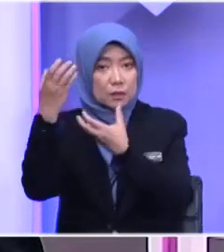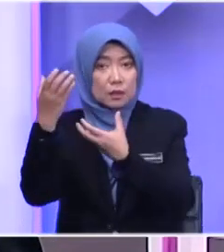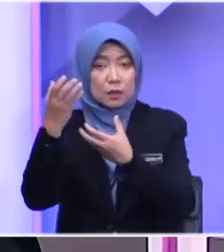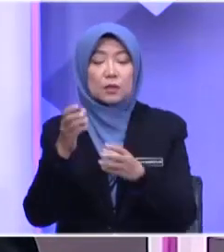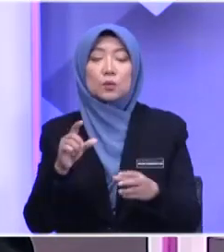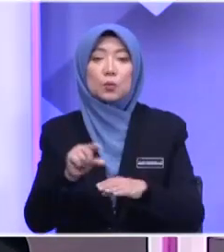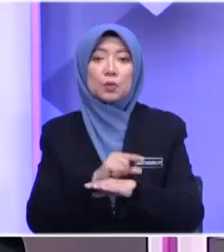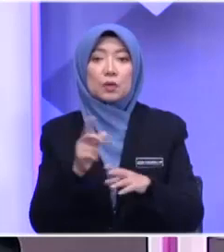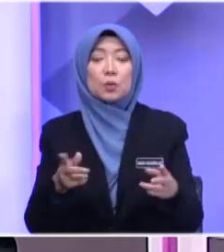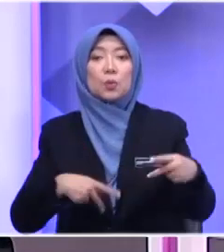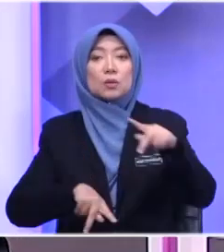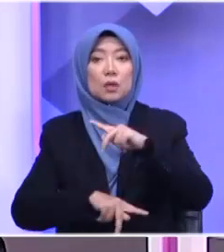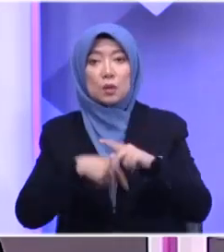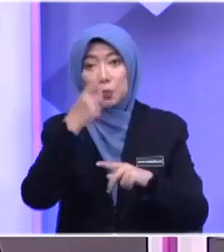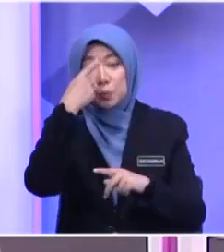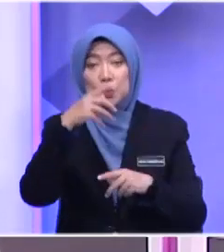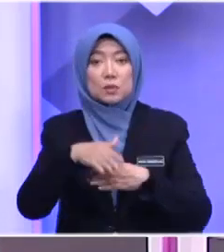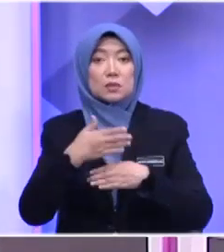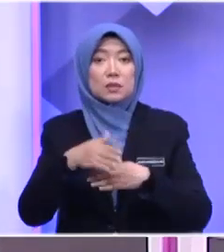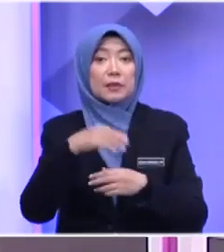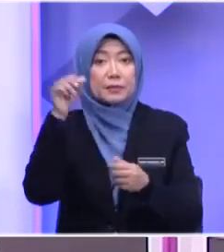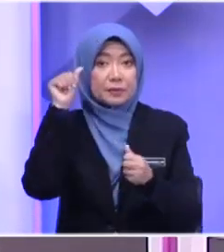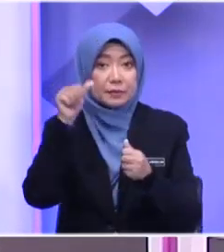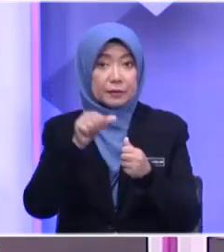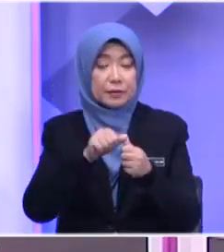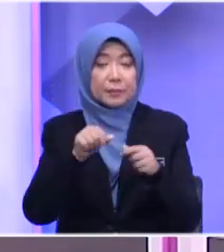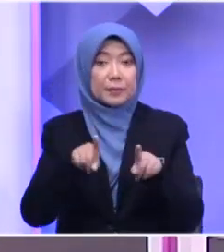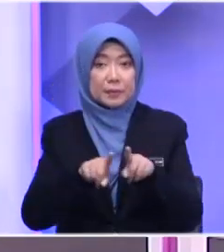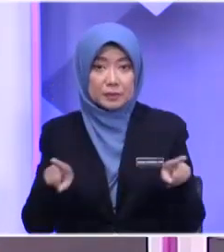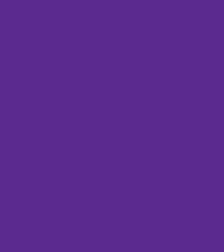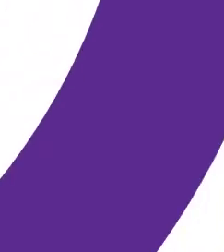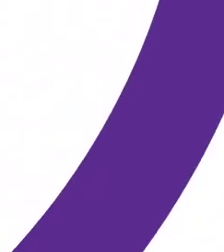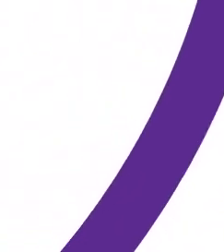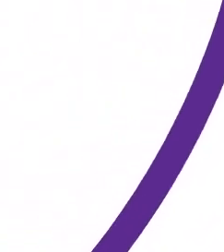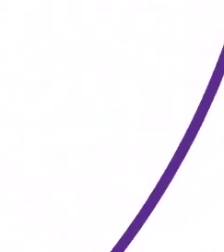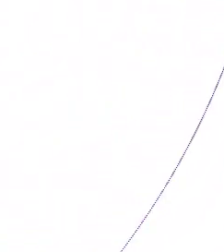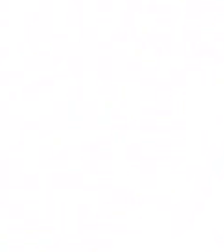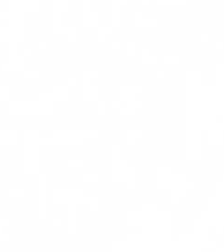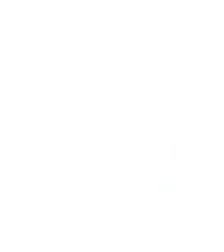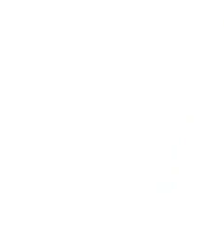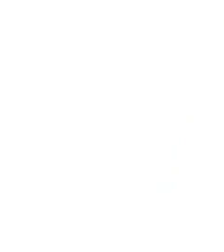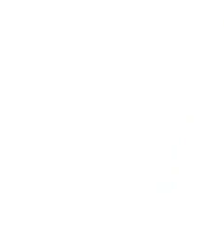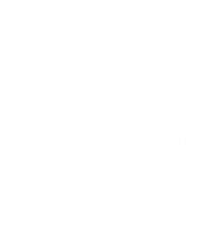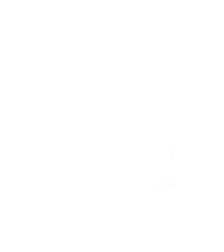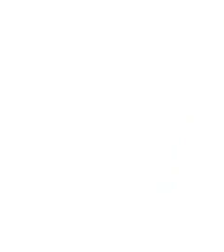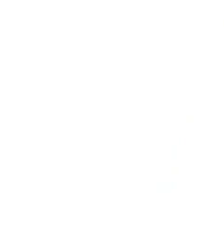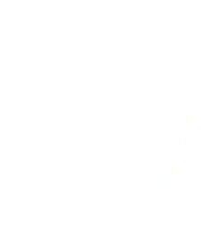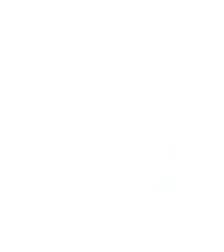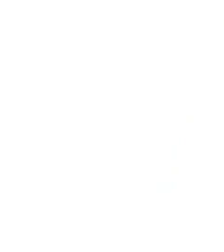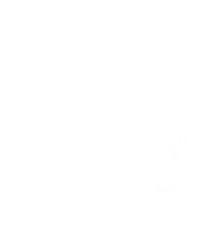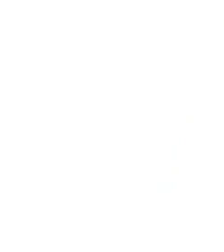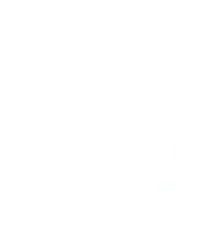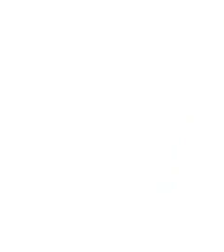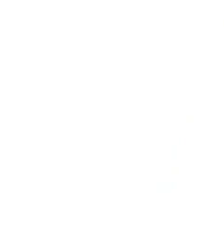kuota untuk memudahkan ingat tentang bize Usahawan dan penyakit Ke Didik TV